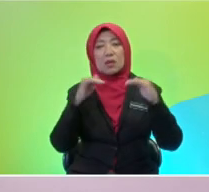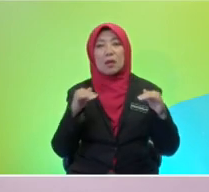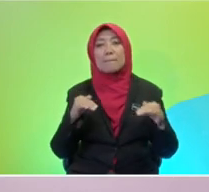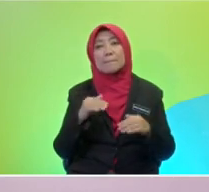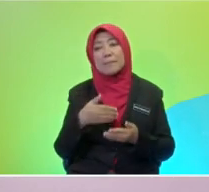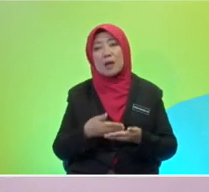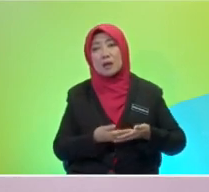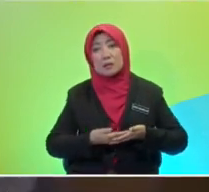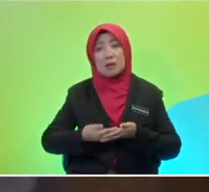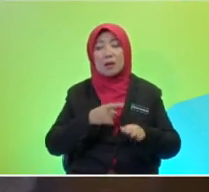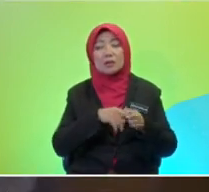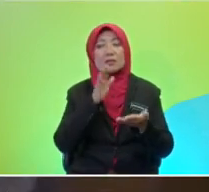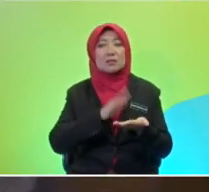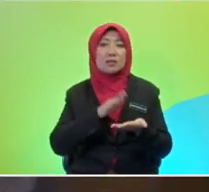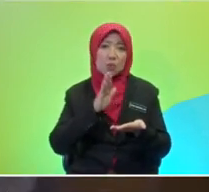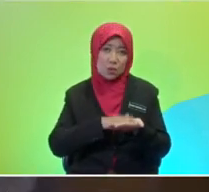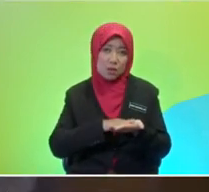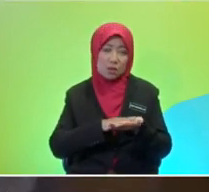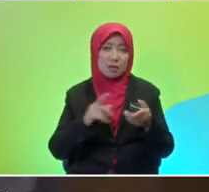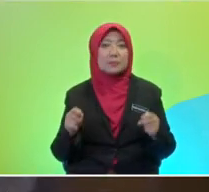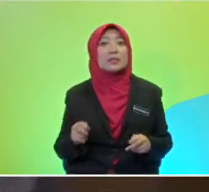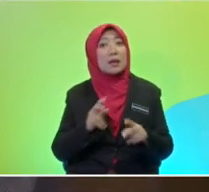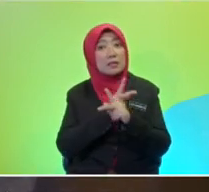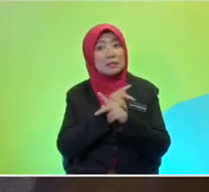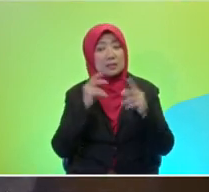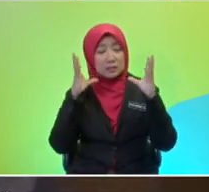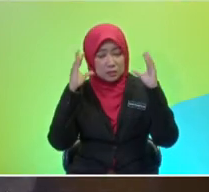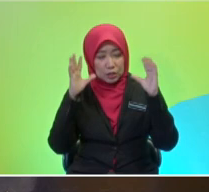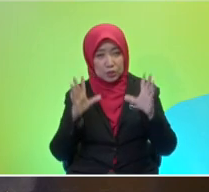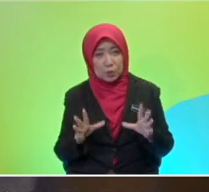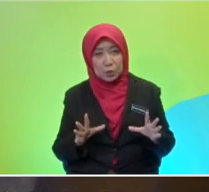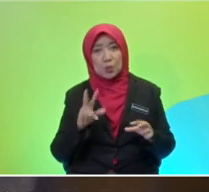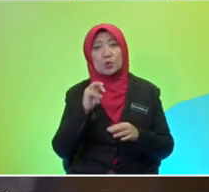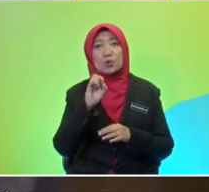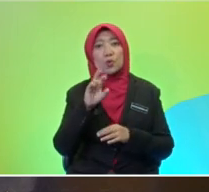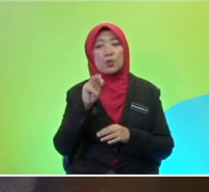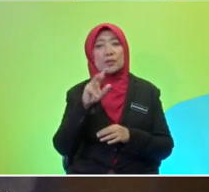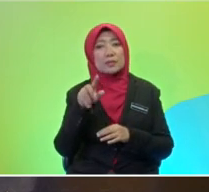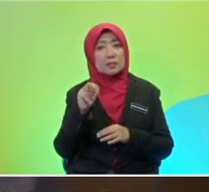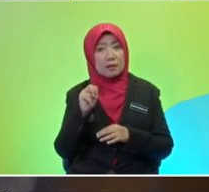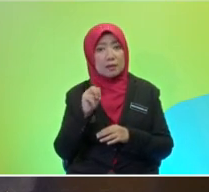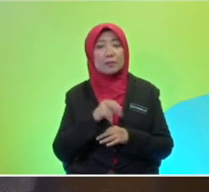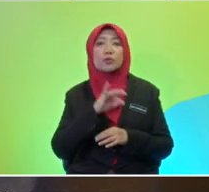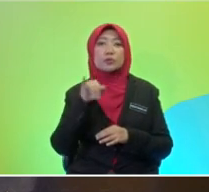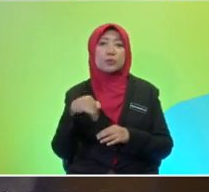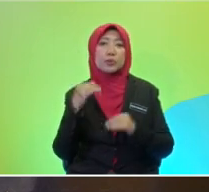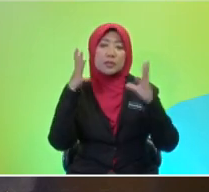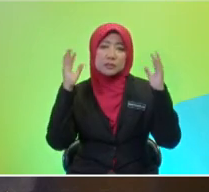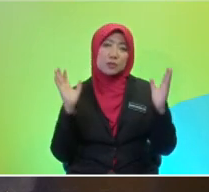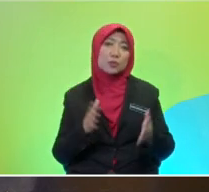di sekolah terbaik Terima kasih diucapkan sekali lagi dan tak lupa juga kepada junjungan